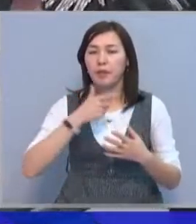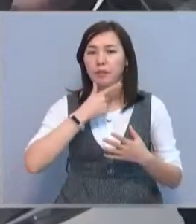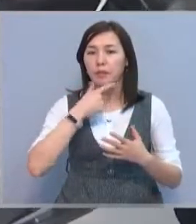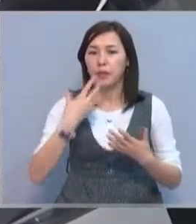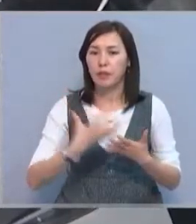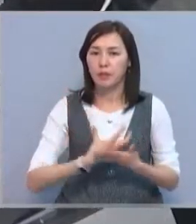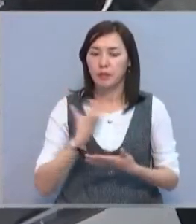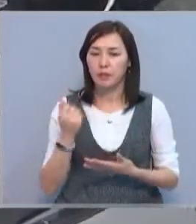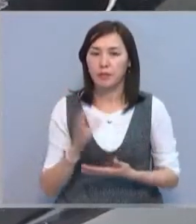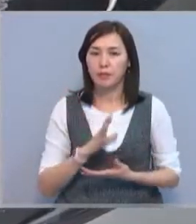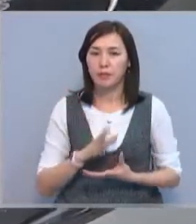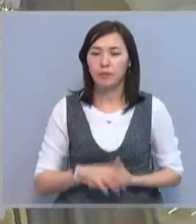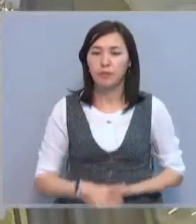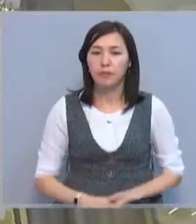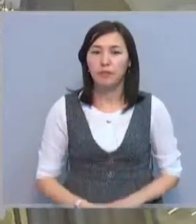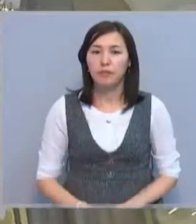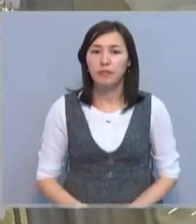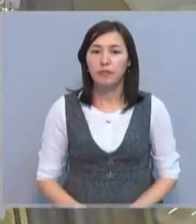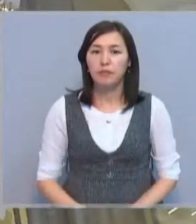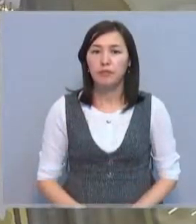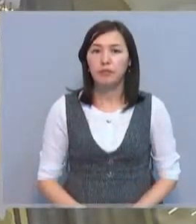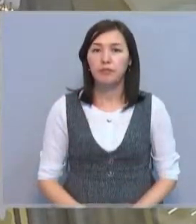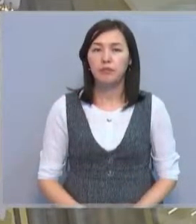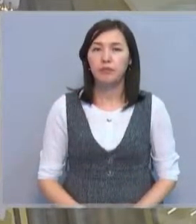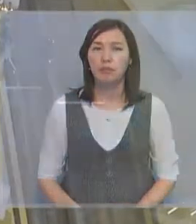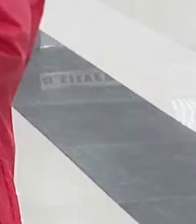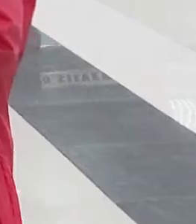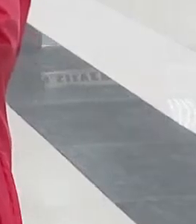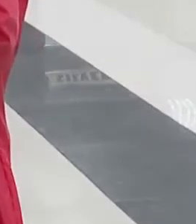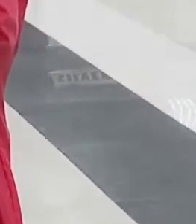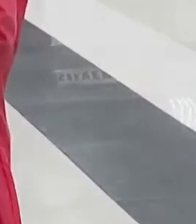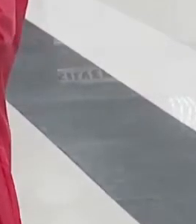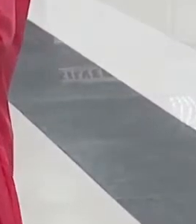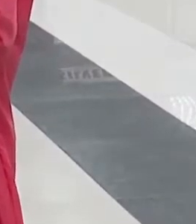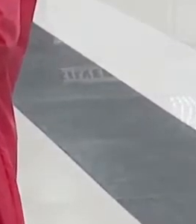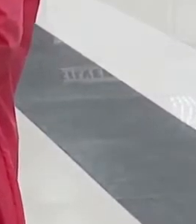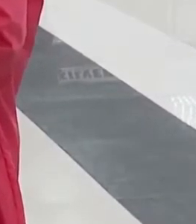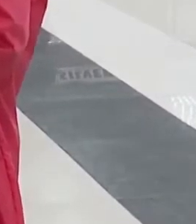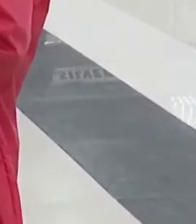назарына алғаш ілікті. Диана Біржанова, Дидар Өмірзақова, Руслан Тілеубердиев, Бақыт Байларов, жаңалықтар.